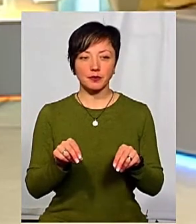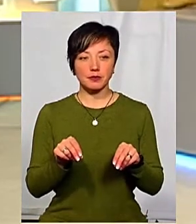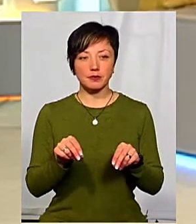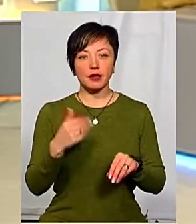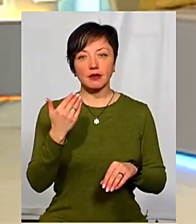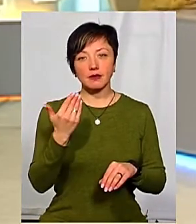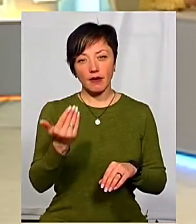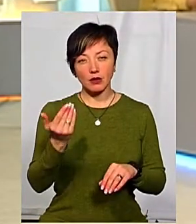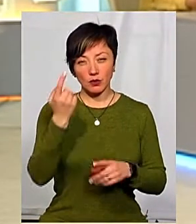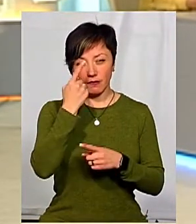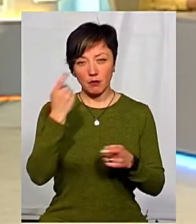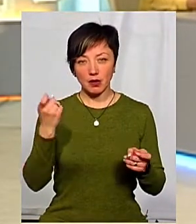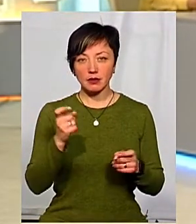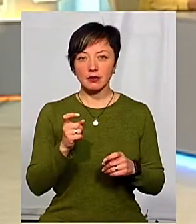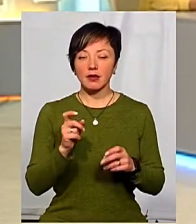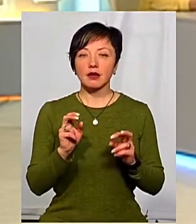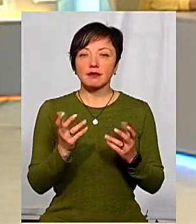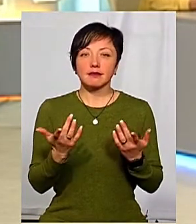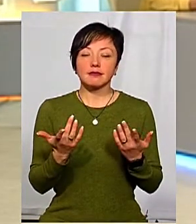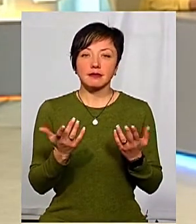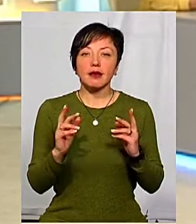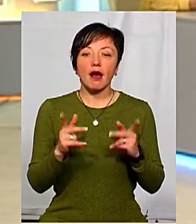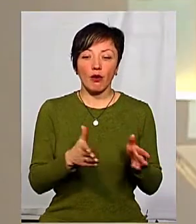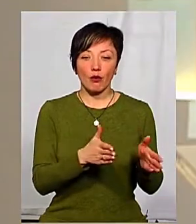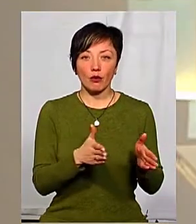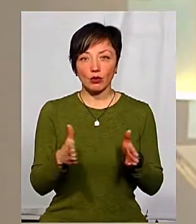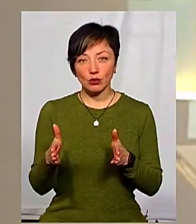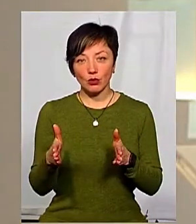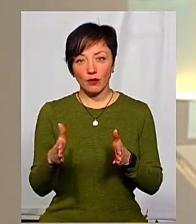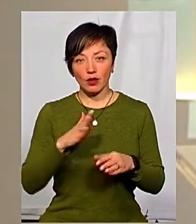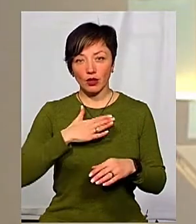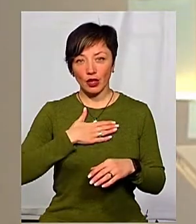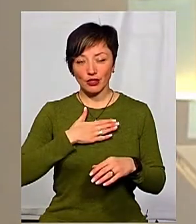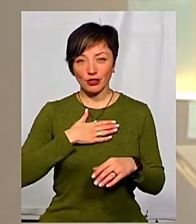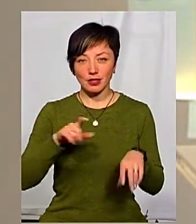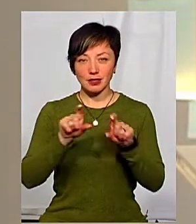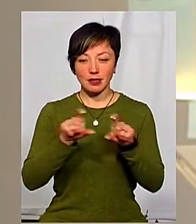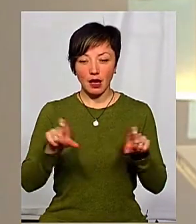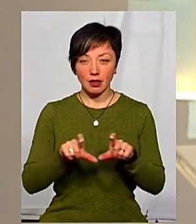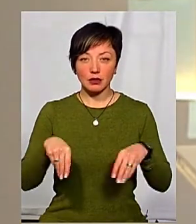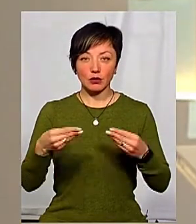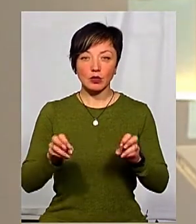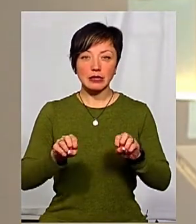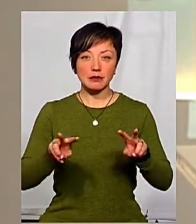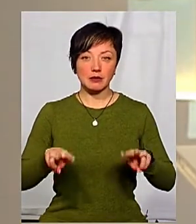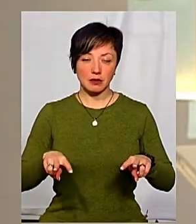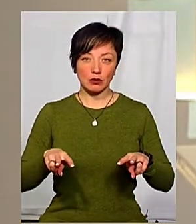за вашу інформацію, наскільки готові наші медичні заклади, які надають